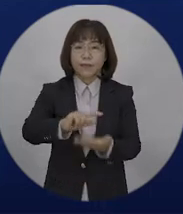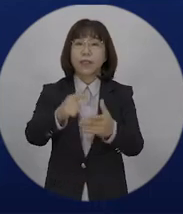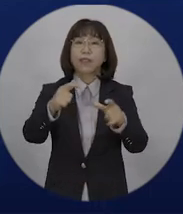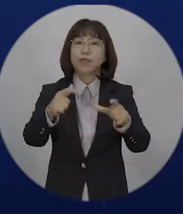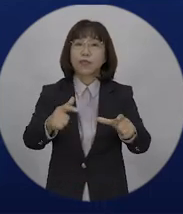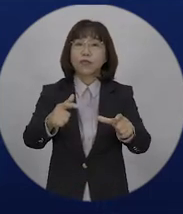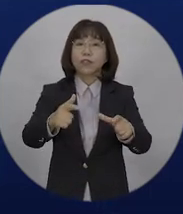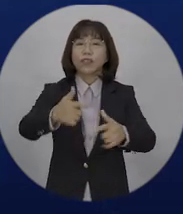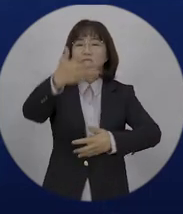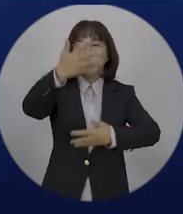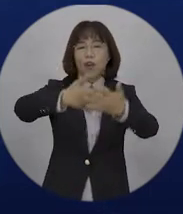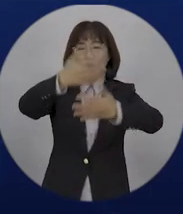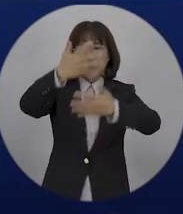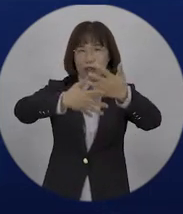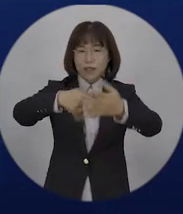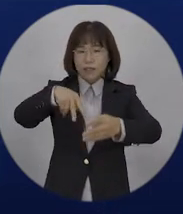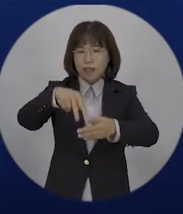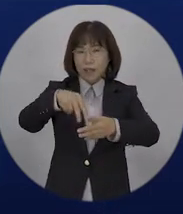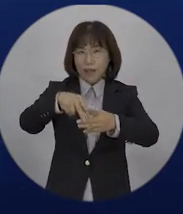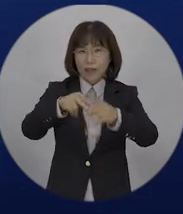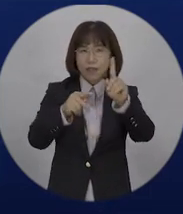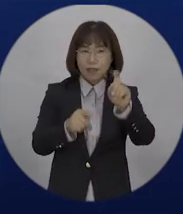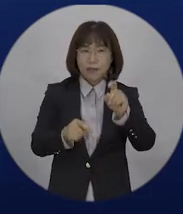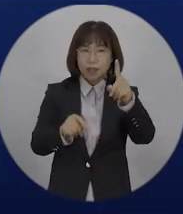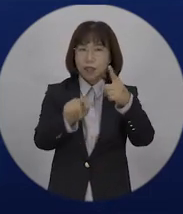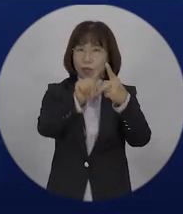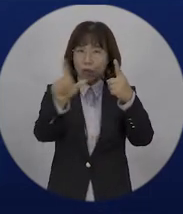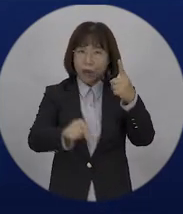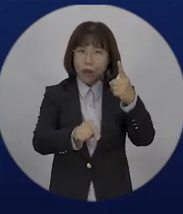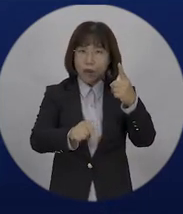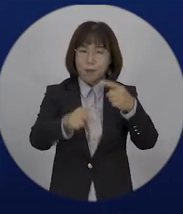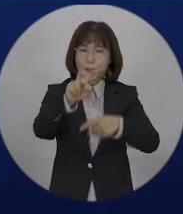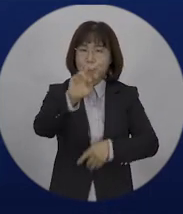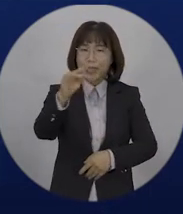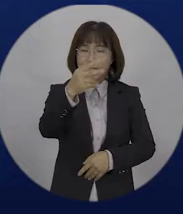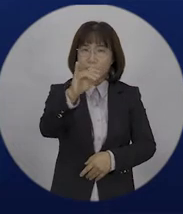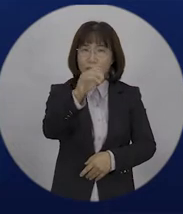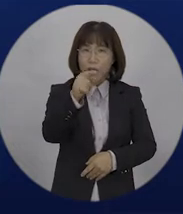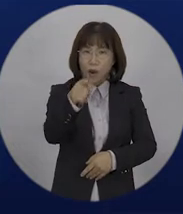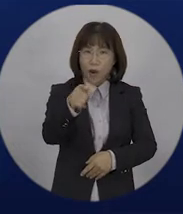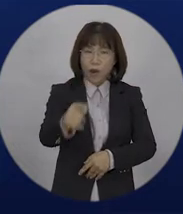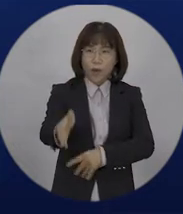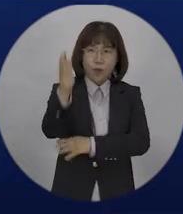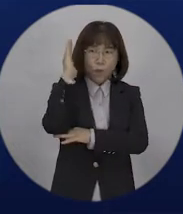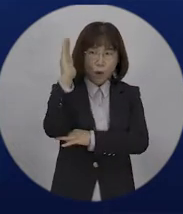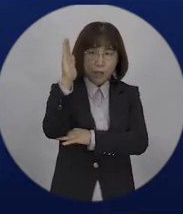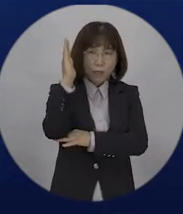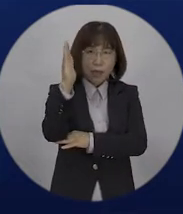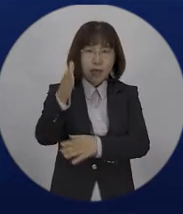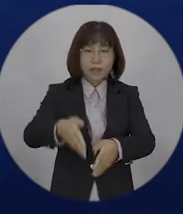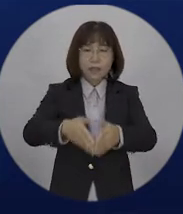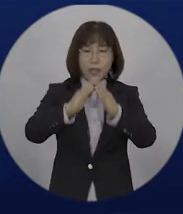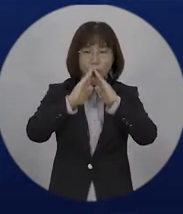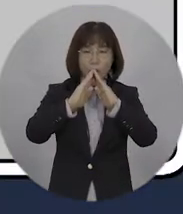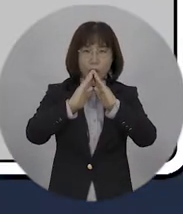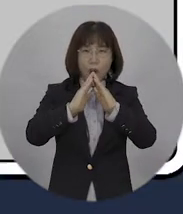강서구 영상미디어 센터 에서 11월 미디어 교육 강좌를 개설하고 수강생을 선착순 모집합니다